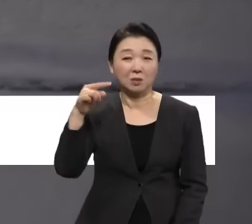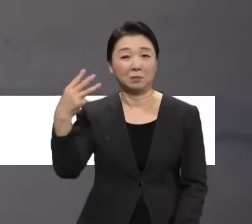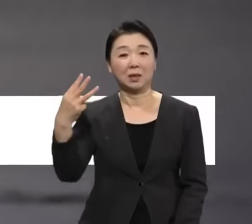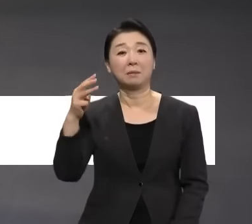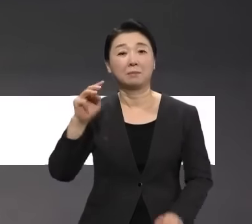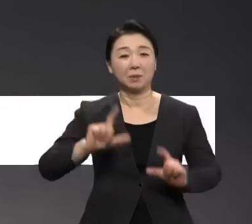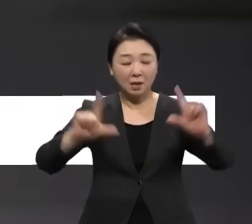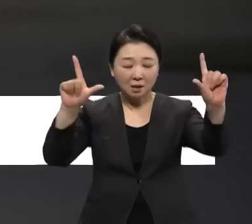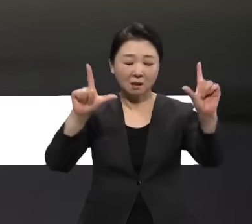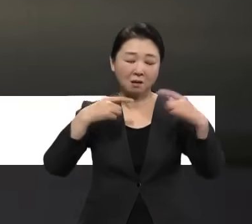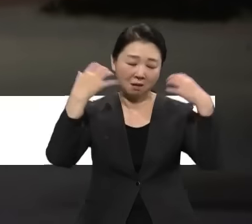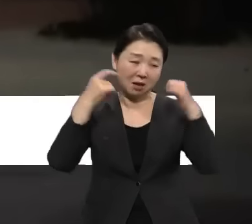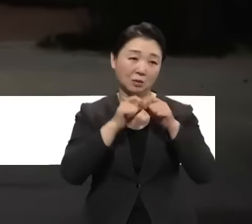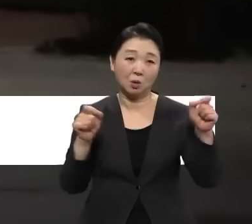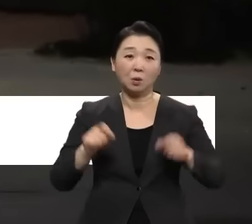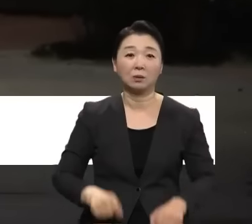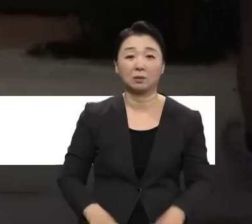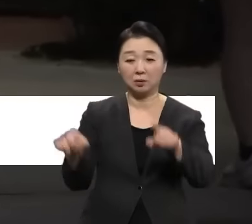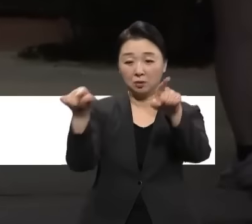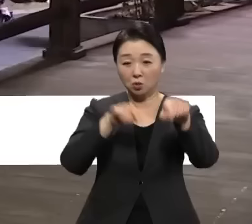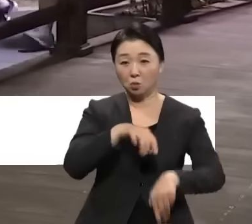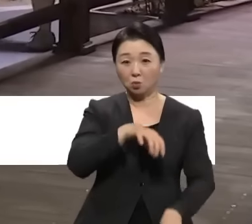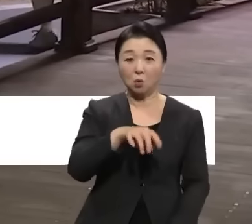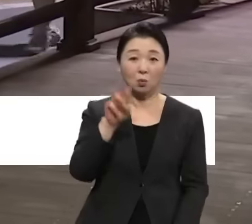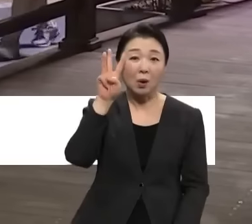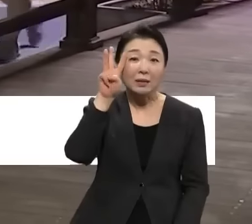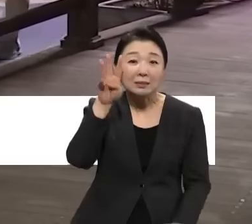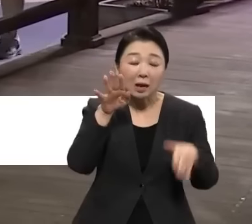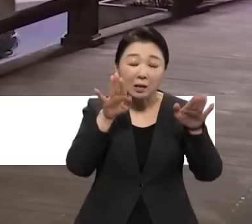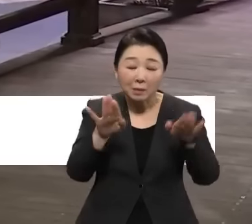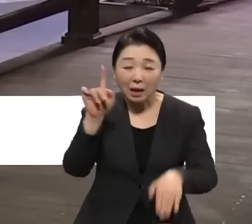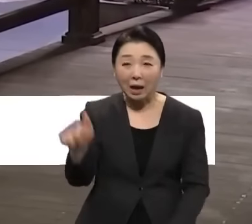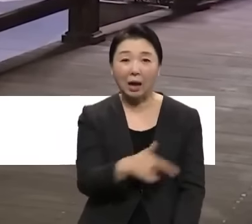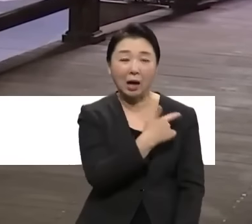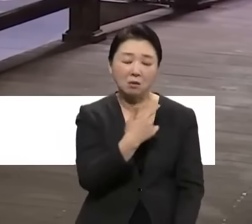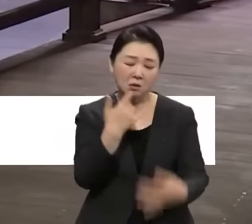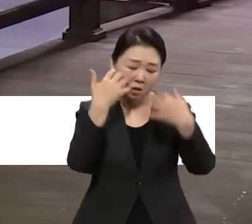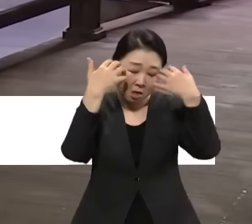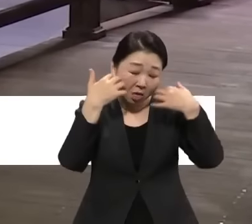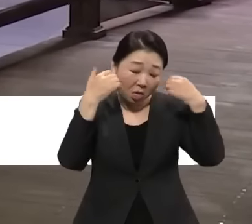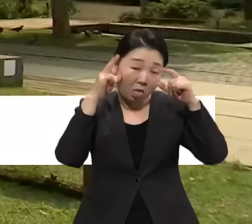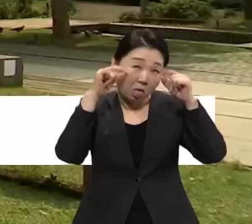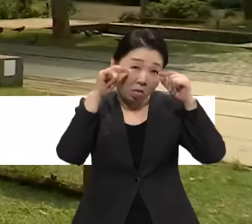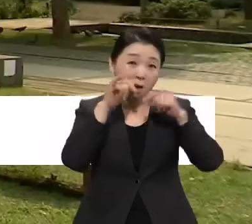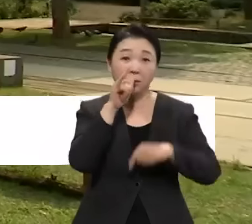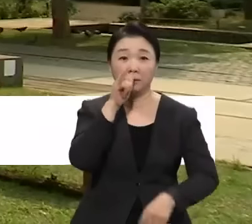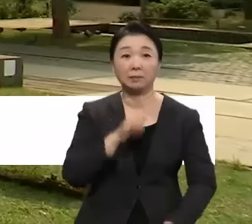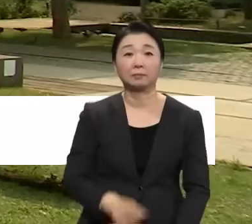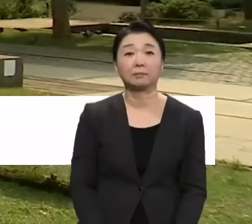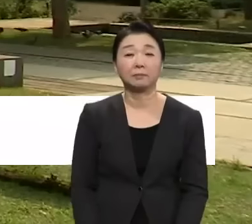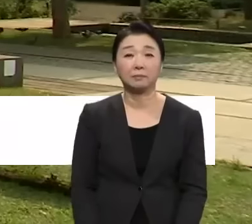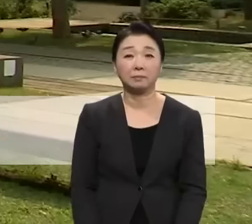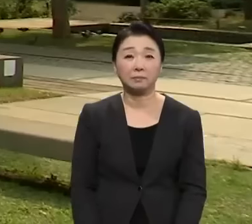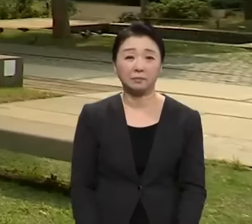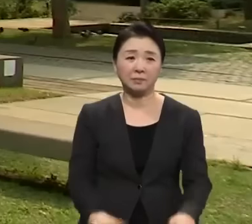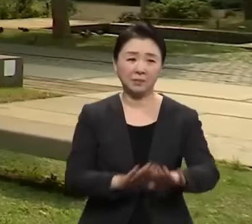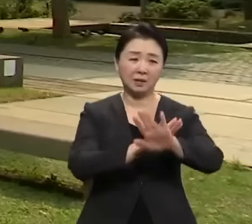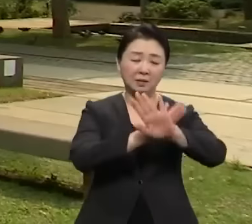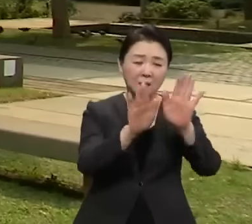중입니다. 전국적으로 사흘에 하루꼴로 더위에 잠 못 이루는 밤을 보냈던 셈입니다. 한낮 폭염의